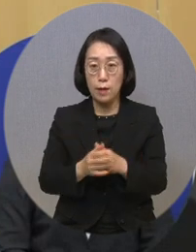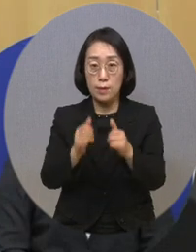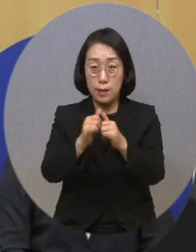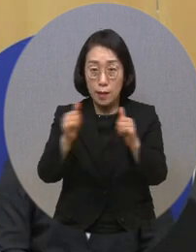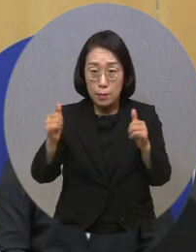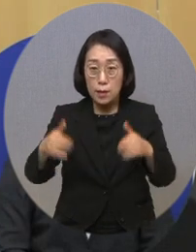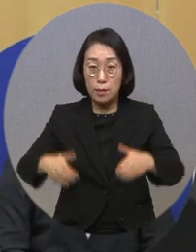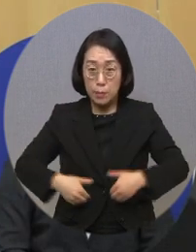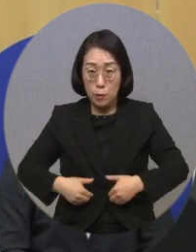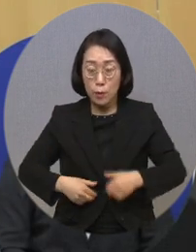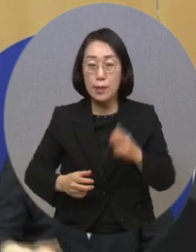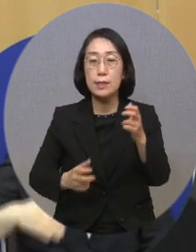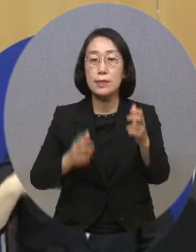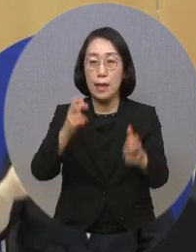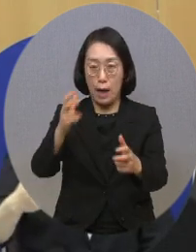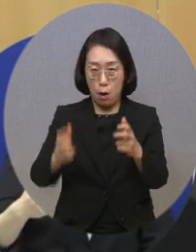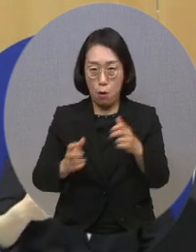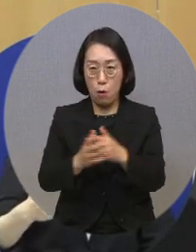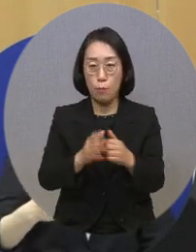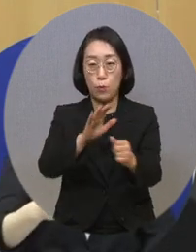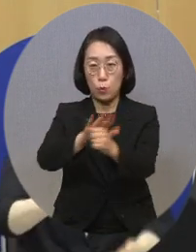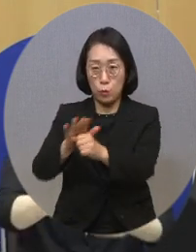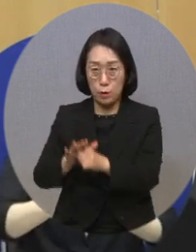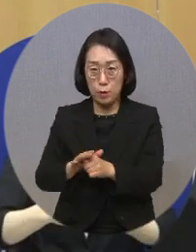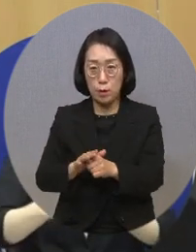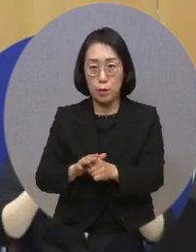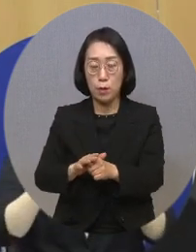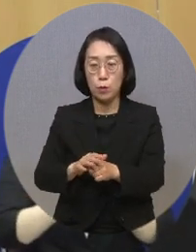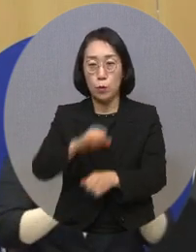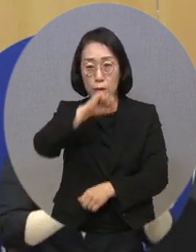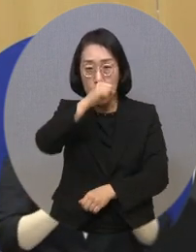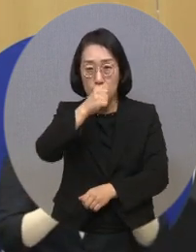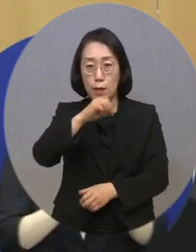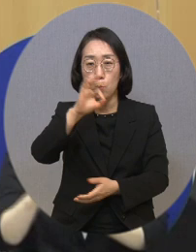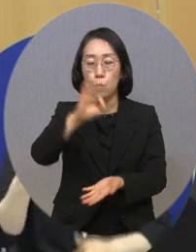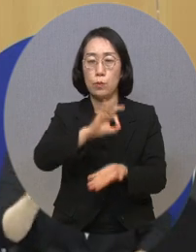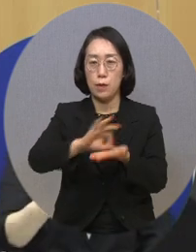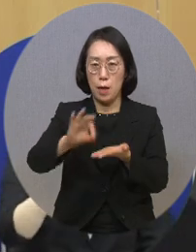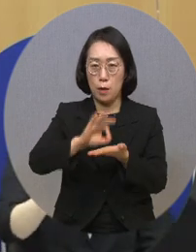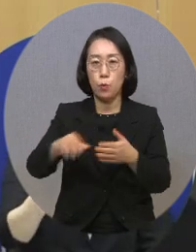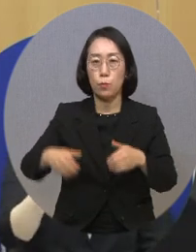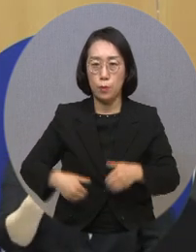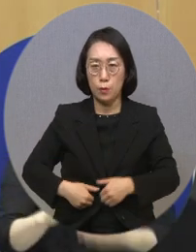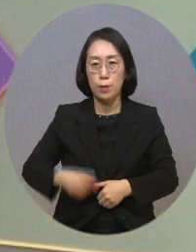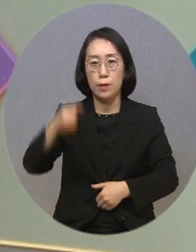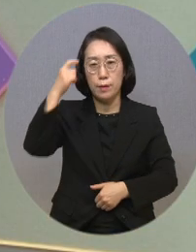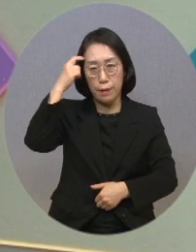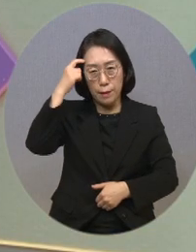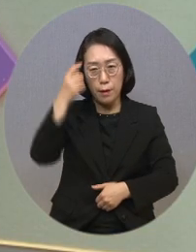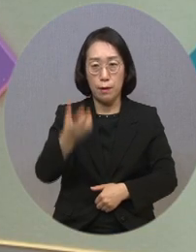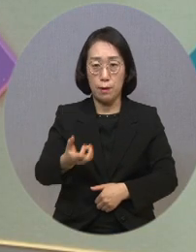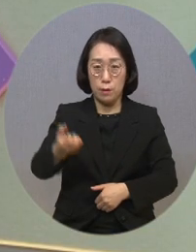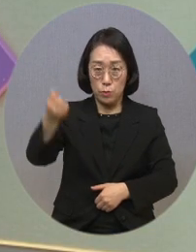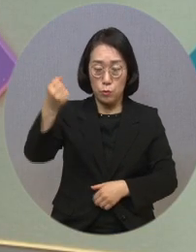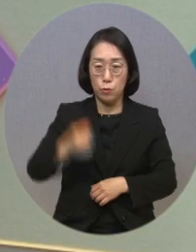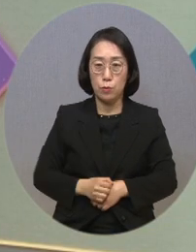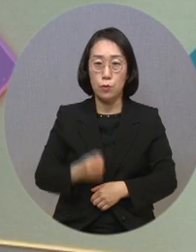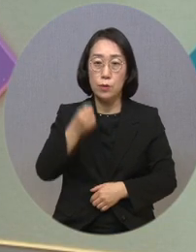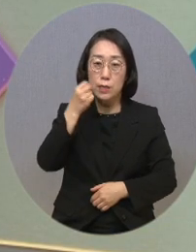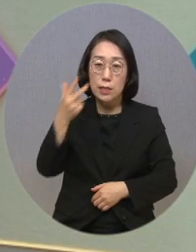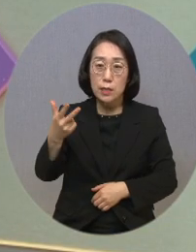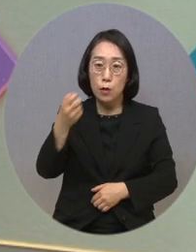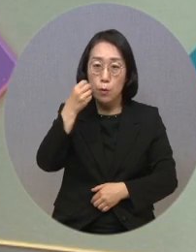하는 사업에 예산을 써야 되지 않겠습니까 하는 그런 입장이었습니다. 그래서 적어도 한 7, 8개월